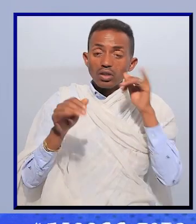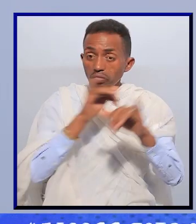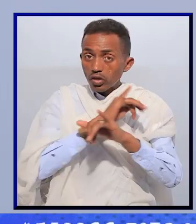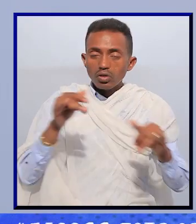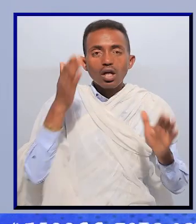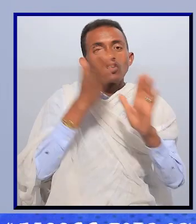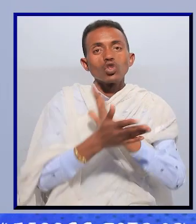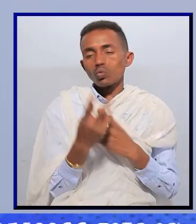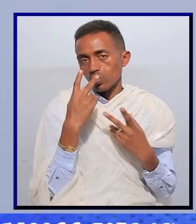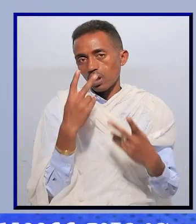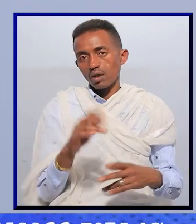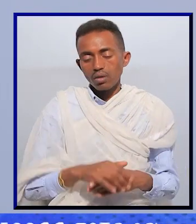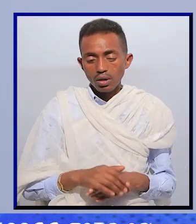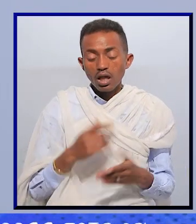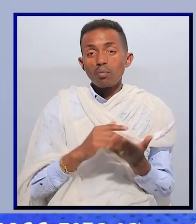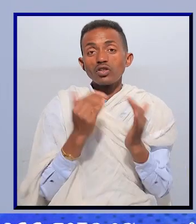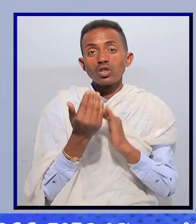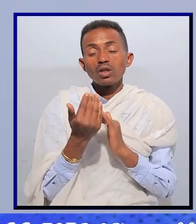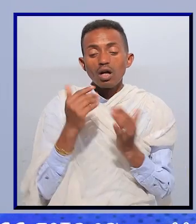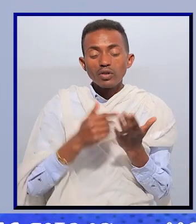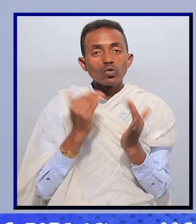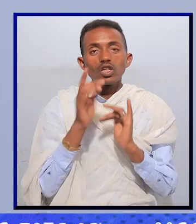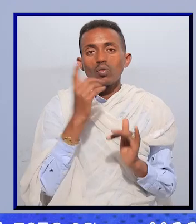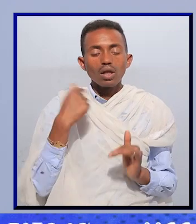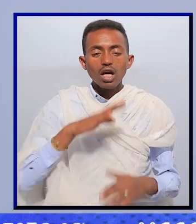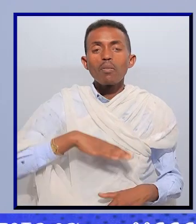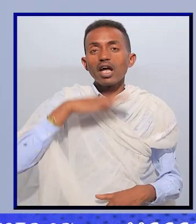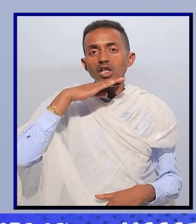በዚህ መልክ ነው እንግዲህ ይሄ ነው የሚያረካቸው እዛ ውስጥ የገቡት ማለት ነው። እና